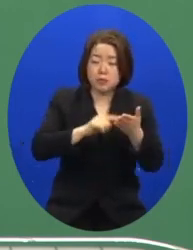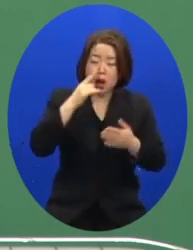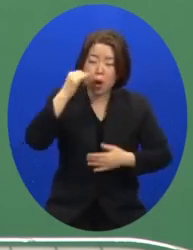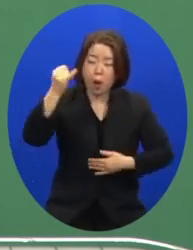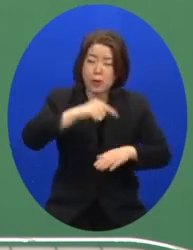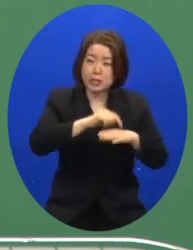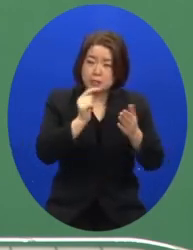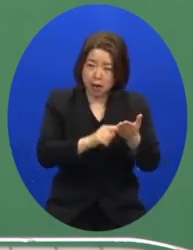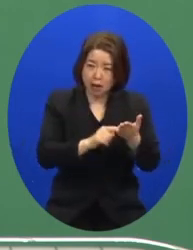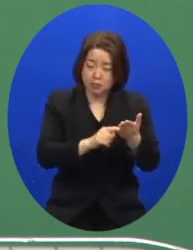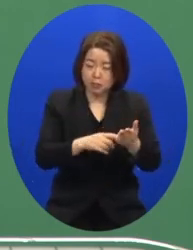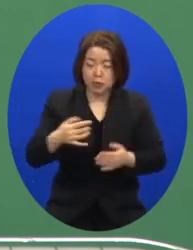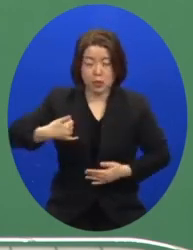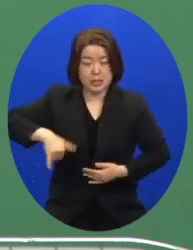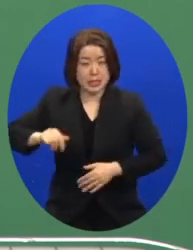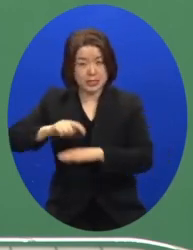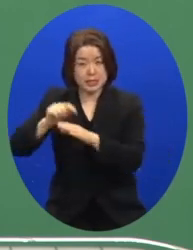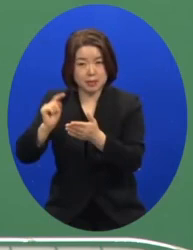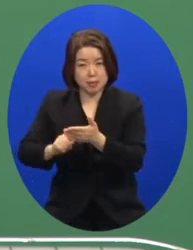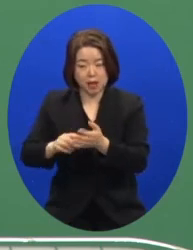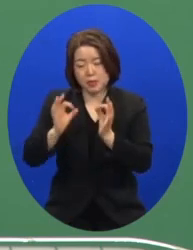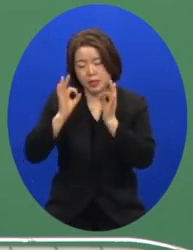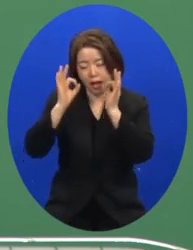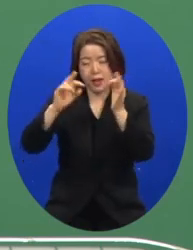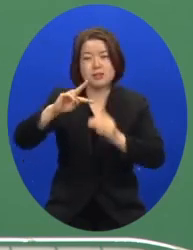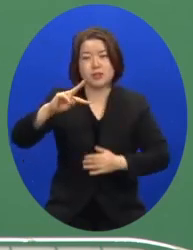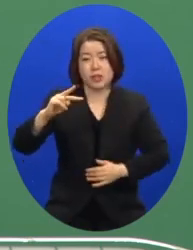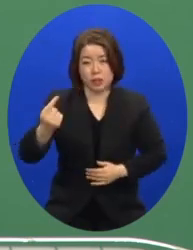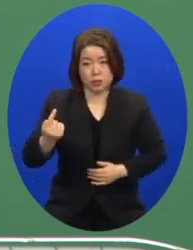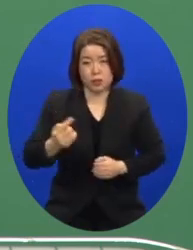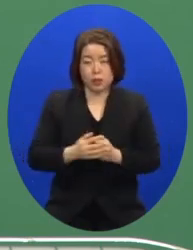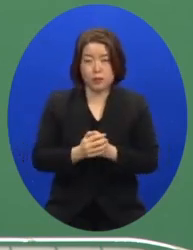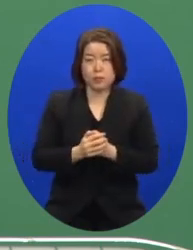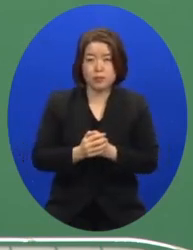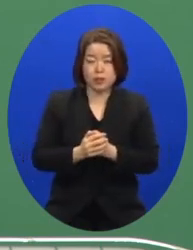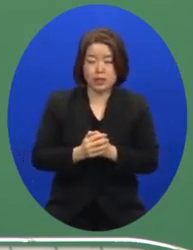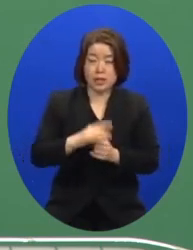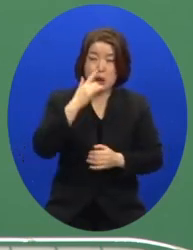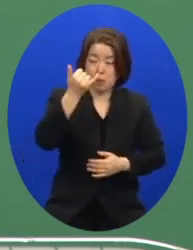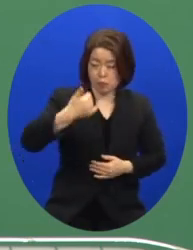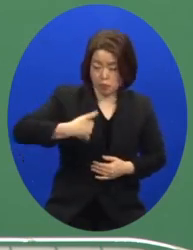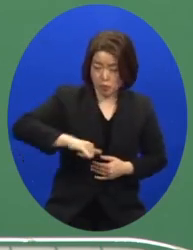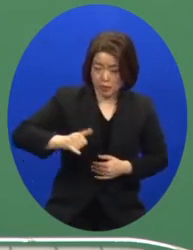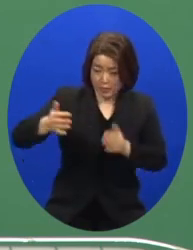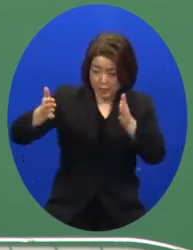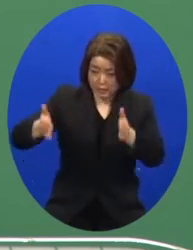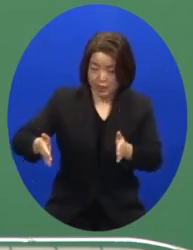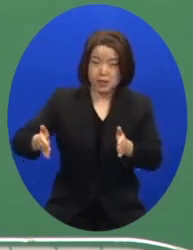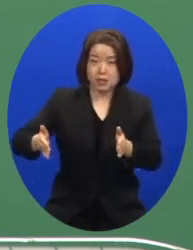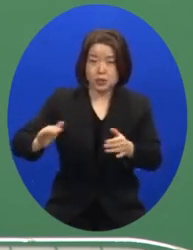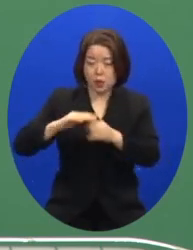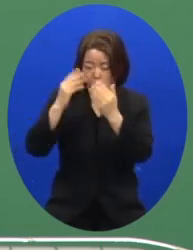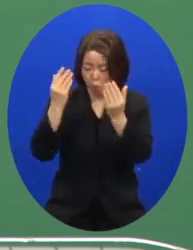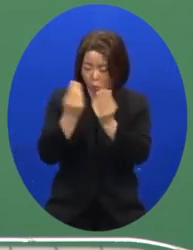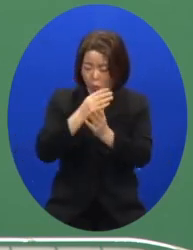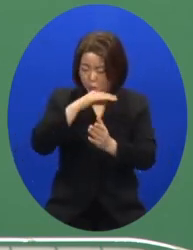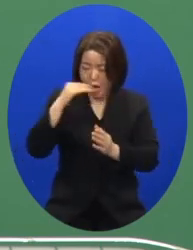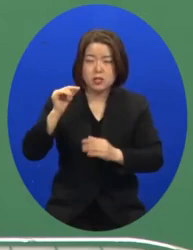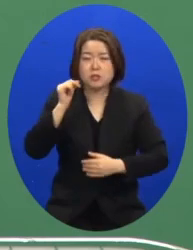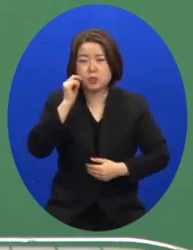마음 자식의 마음이 간절해 도 2부 4 부모 자녀 사이에도 온전하지 그